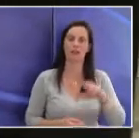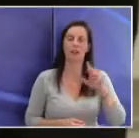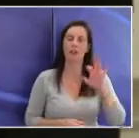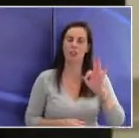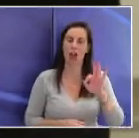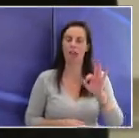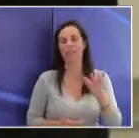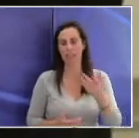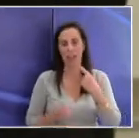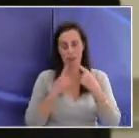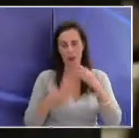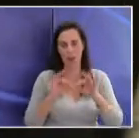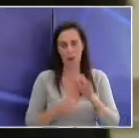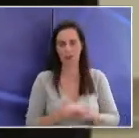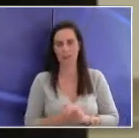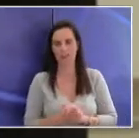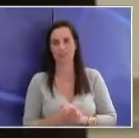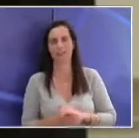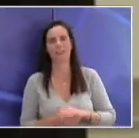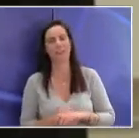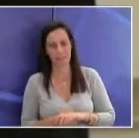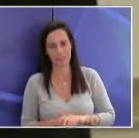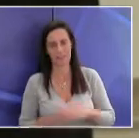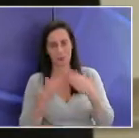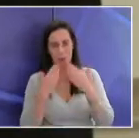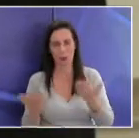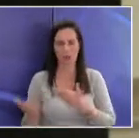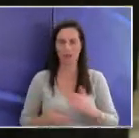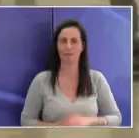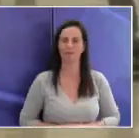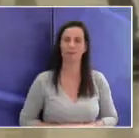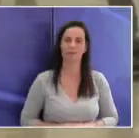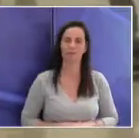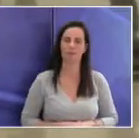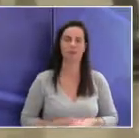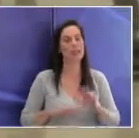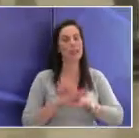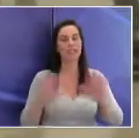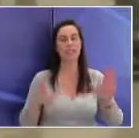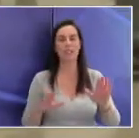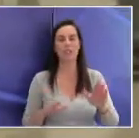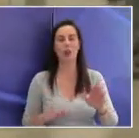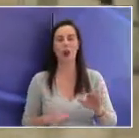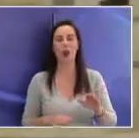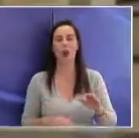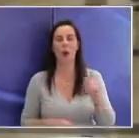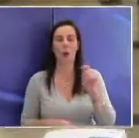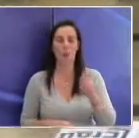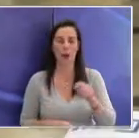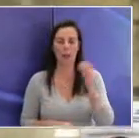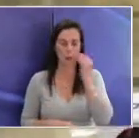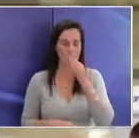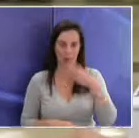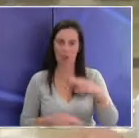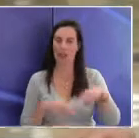רצינו לדבר על דברים אחרים, דיברנו על הבחירות. אבל צוק העיתים, גם זה טוב. תודה רבה. ועד כאן פרלמנט הצהריים שלנו. מיד